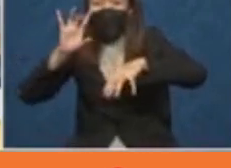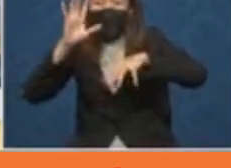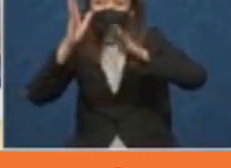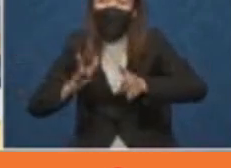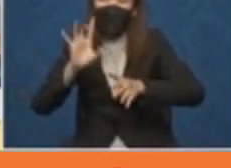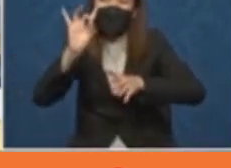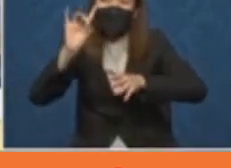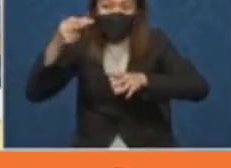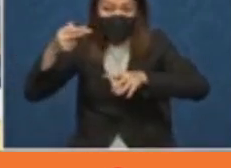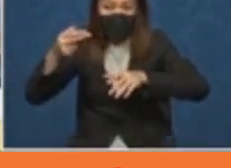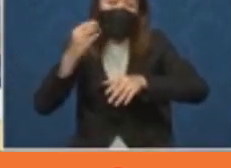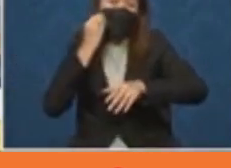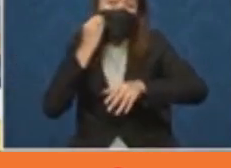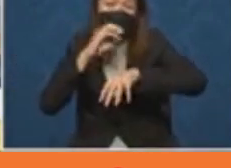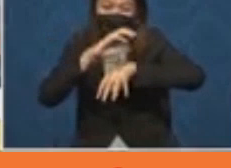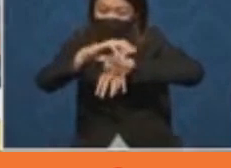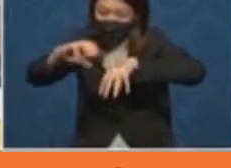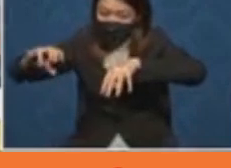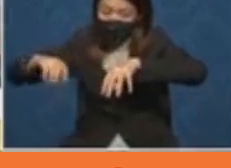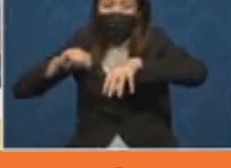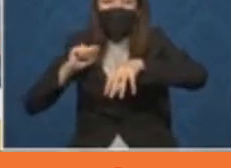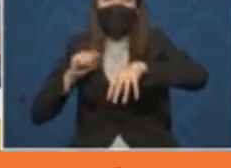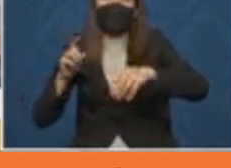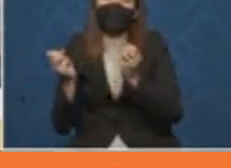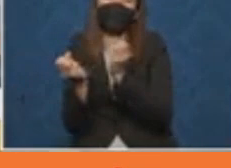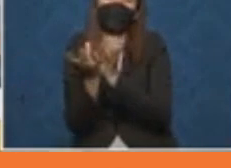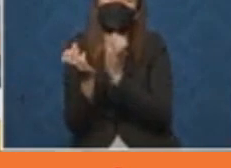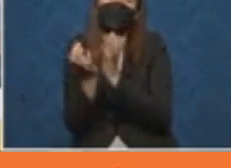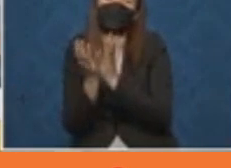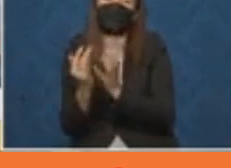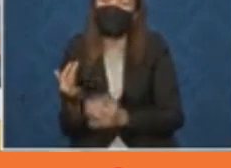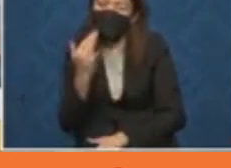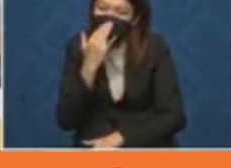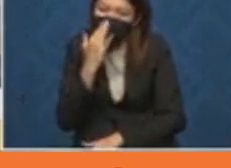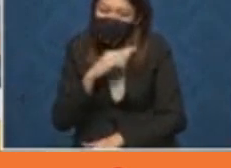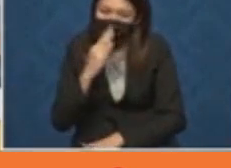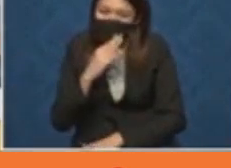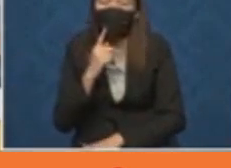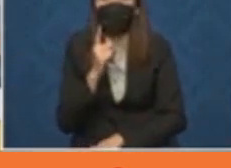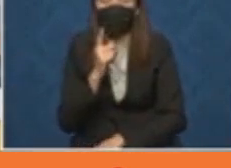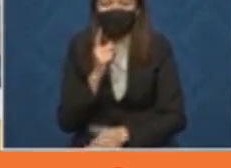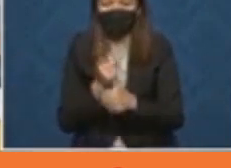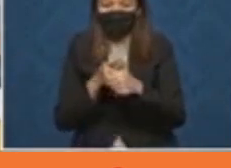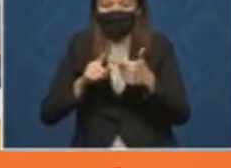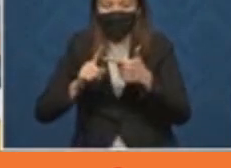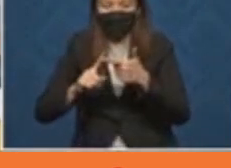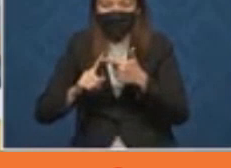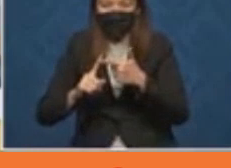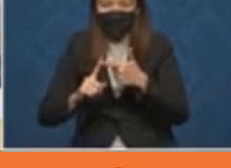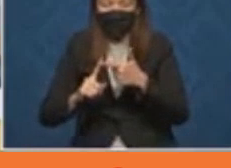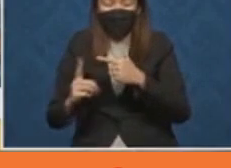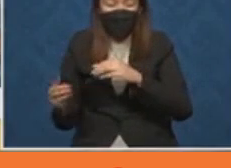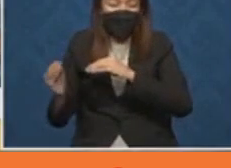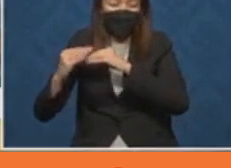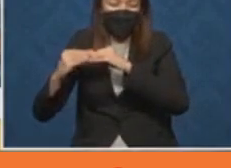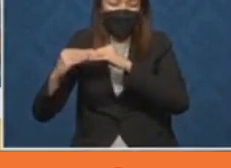ระจะเกิอะไรข้นครับกริน ข้อหน่งแล้วประชาชนใวินที่บอกวา เคิ่มขึ้จากเด